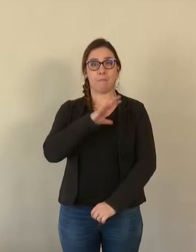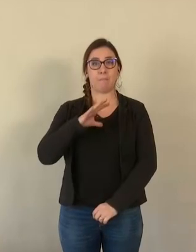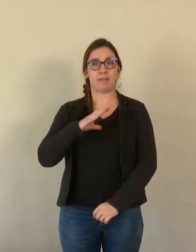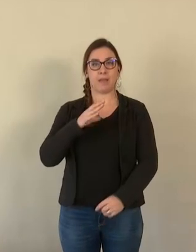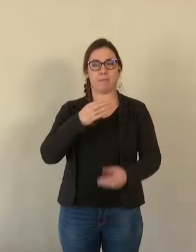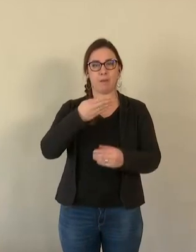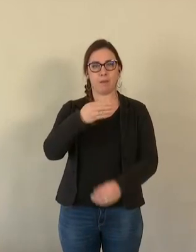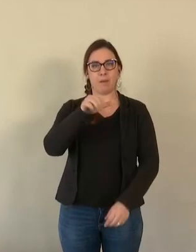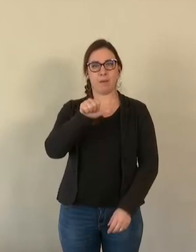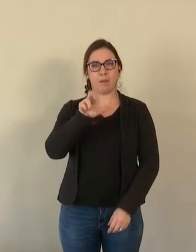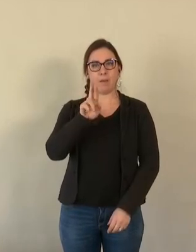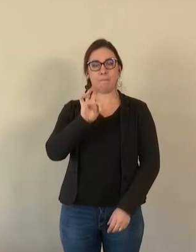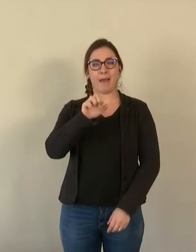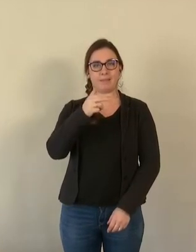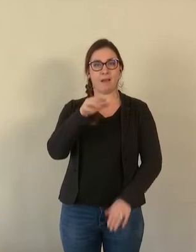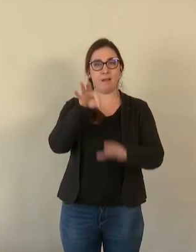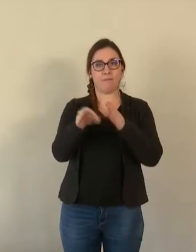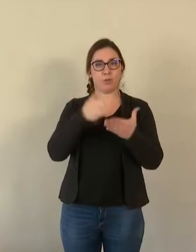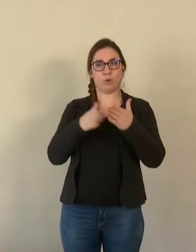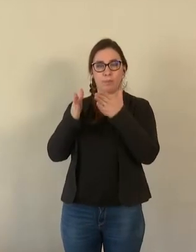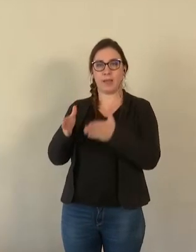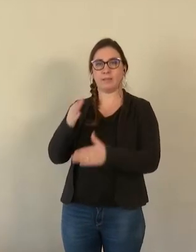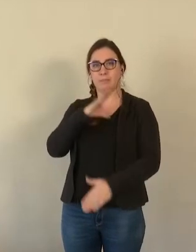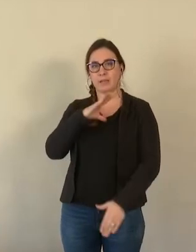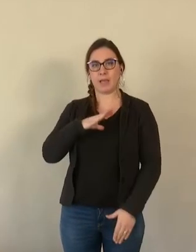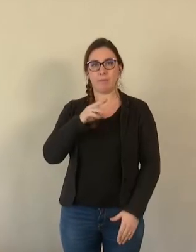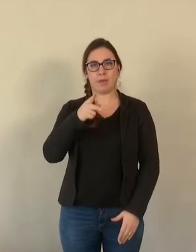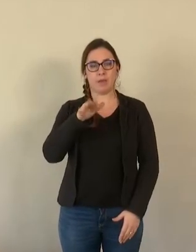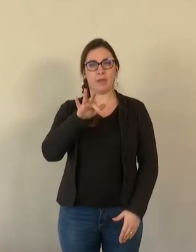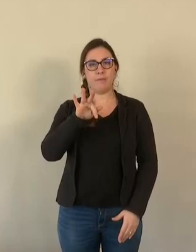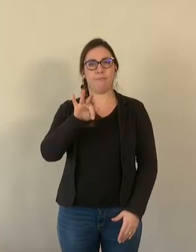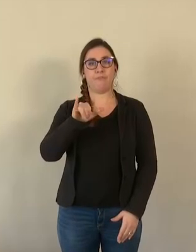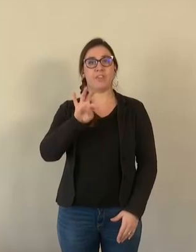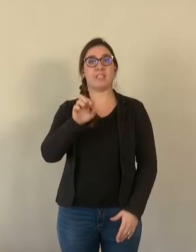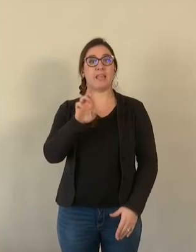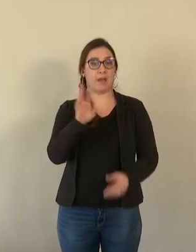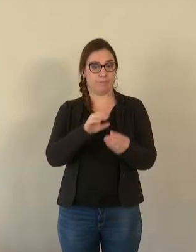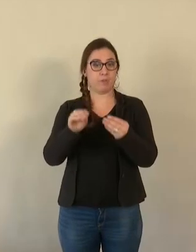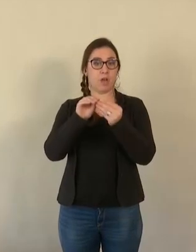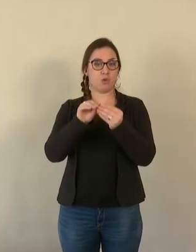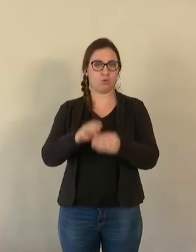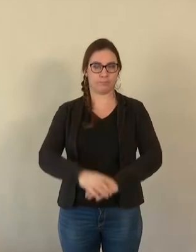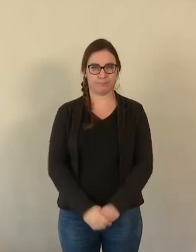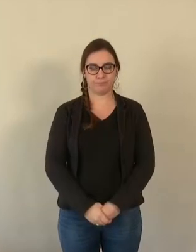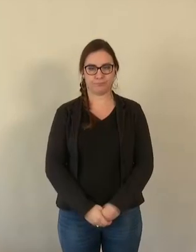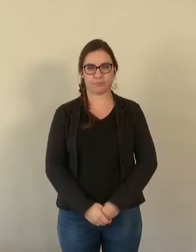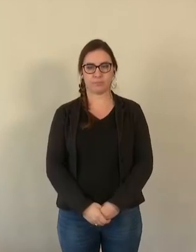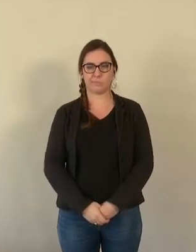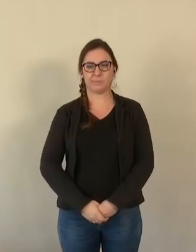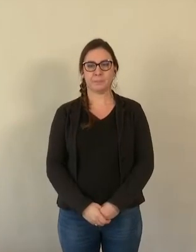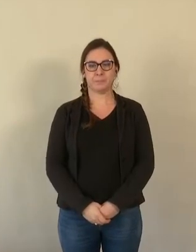séance maçon l maçon donne pouvoir à Monsieur aloto jusqu'à son arrivée